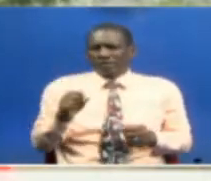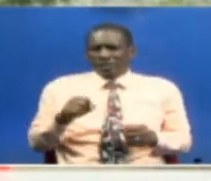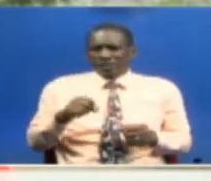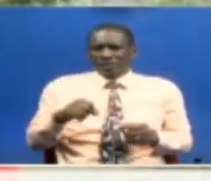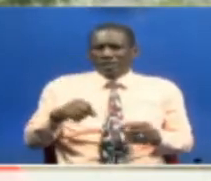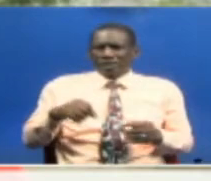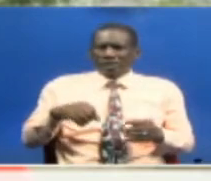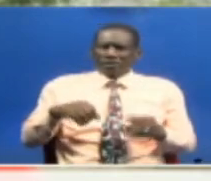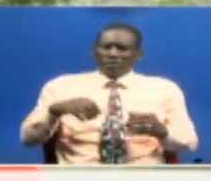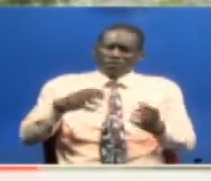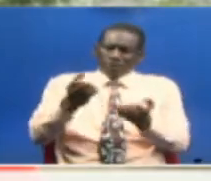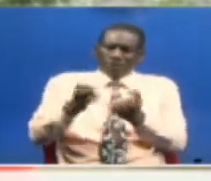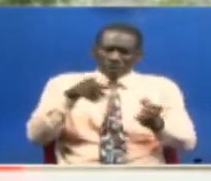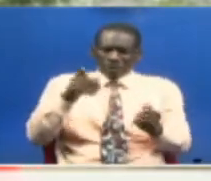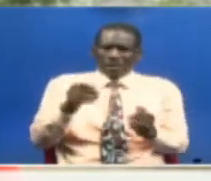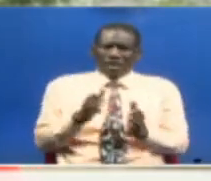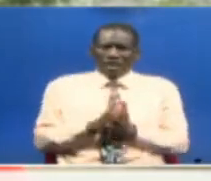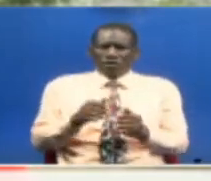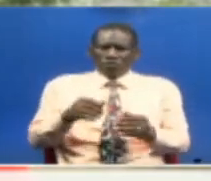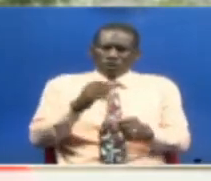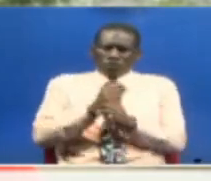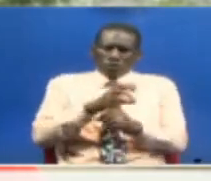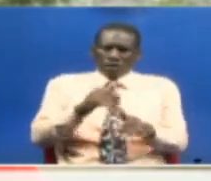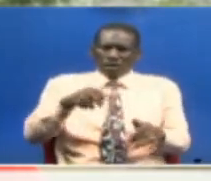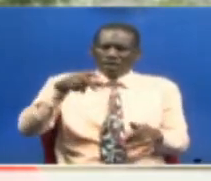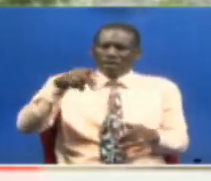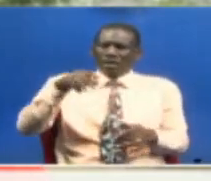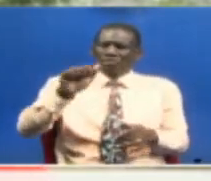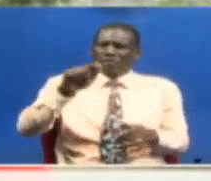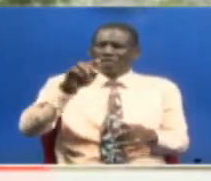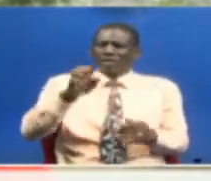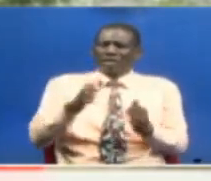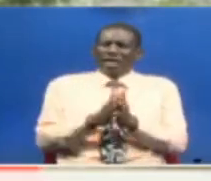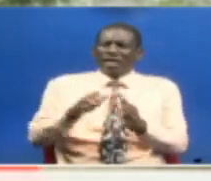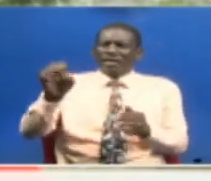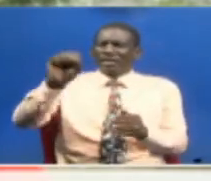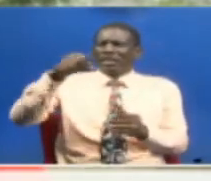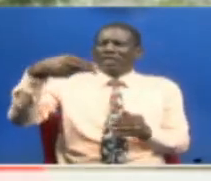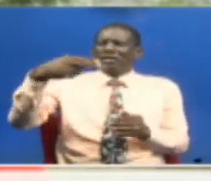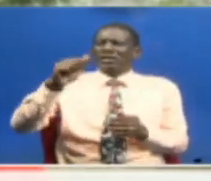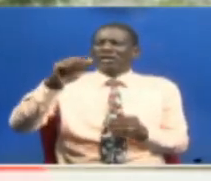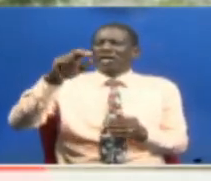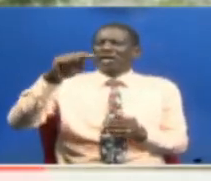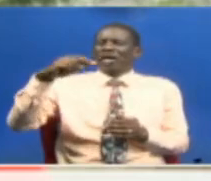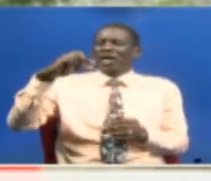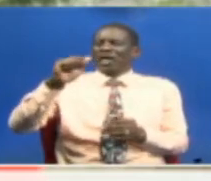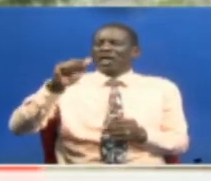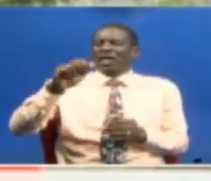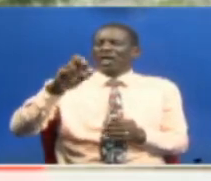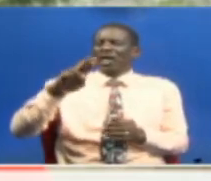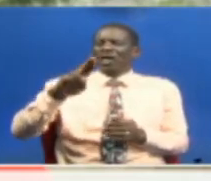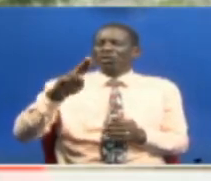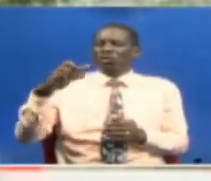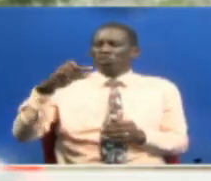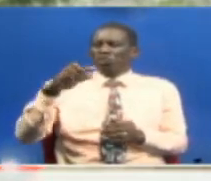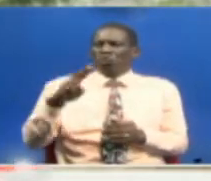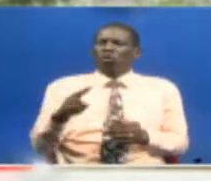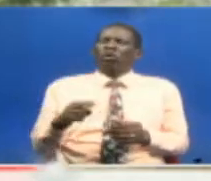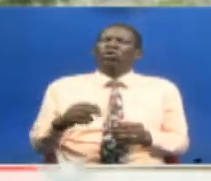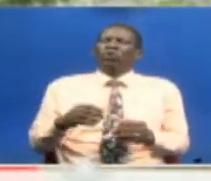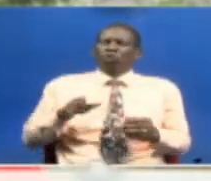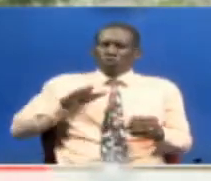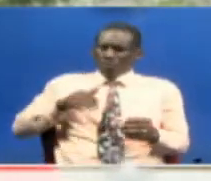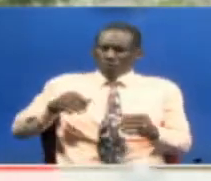Shanga Shakani, Pate na pia Shangarubu. Na sisi wanawake tumeamua kuhifadhi na kumvua huu pweza kwa sababu kuna